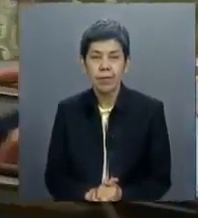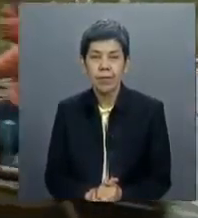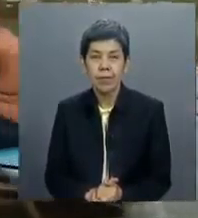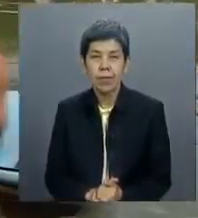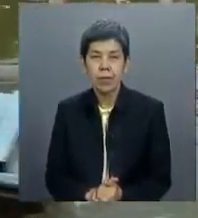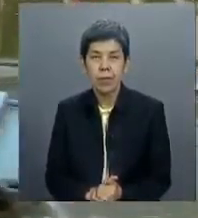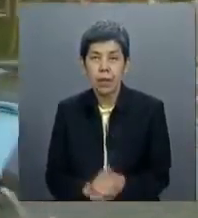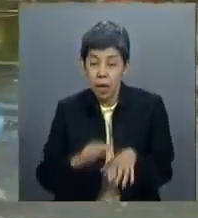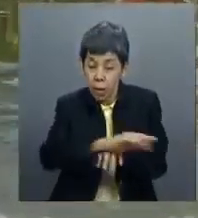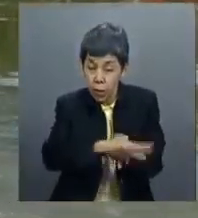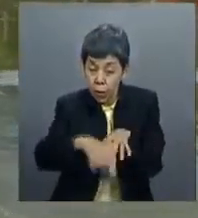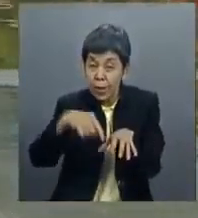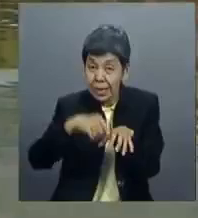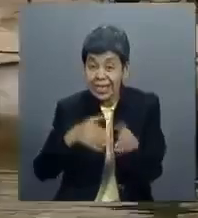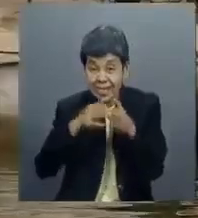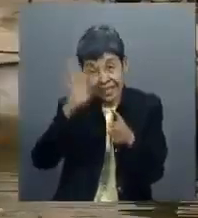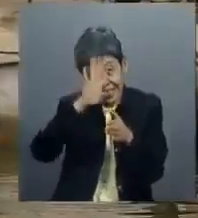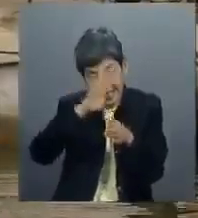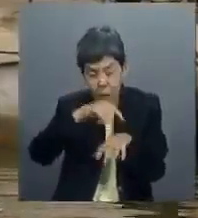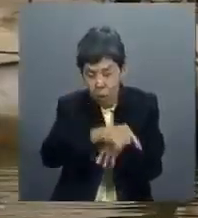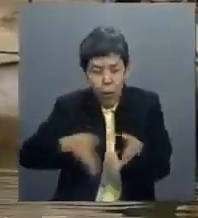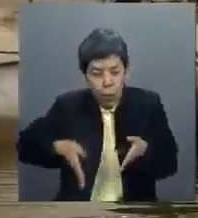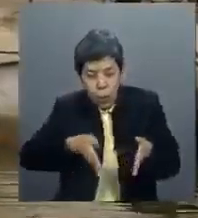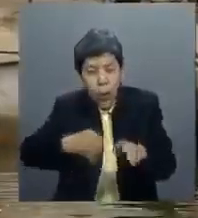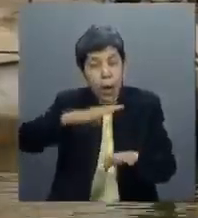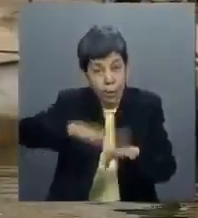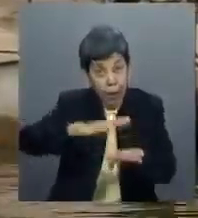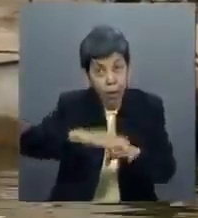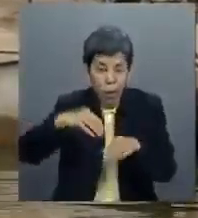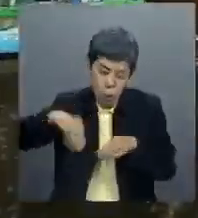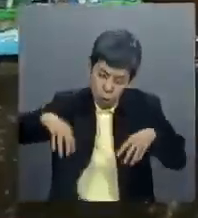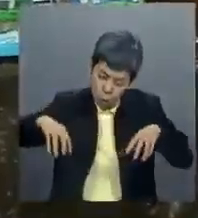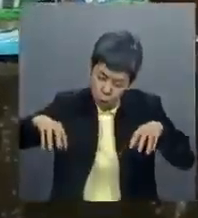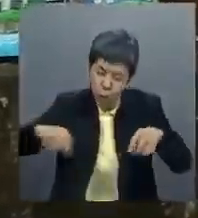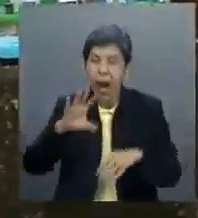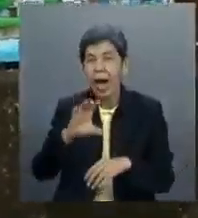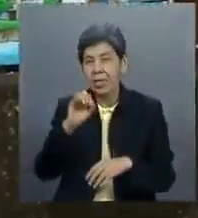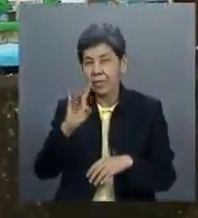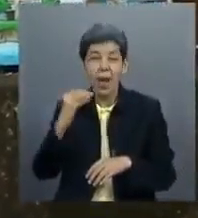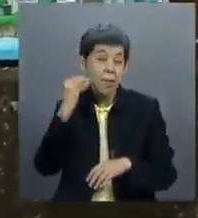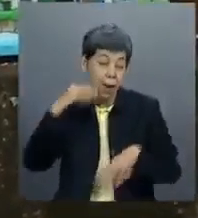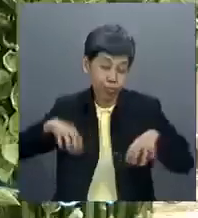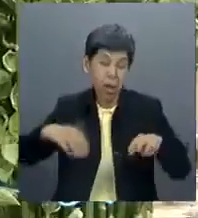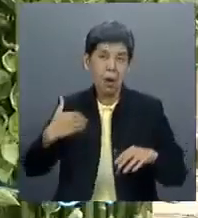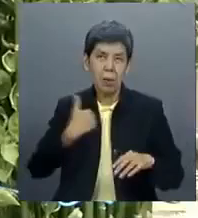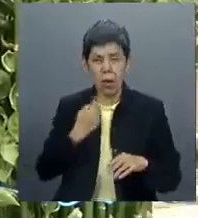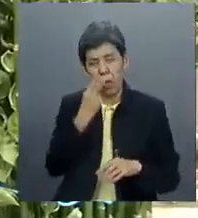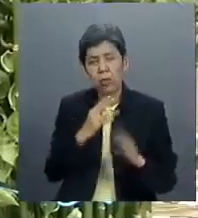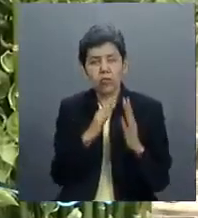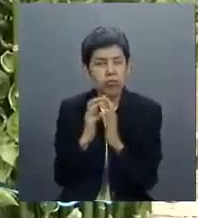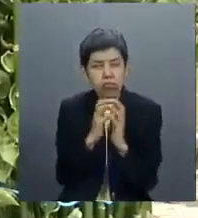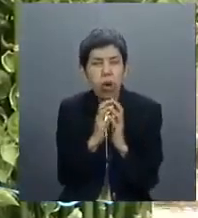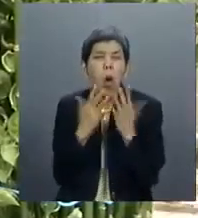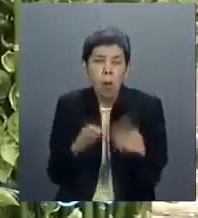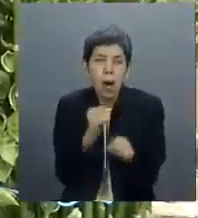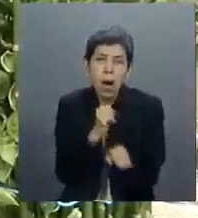้ชุมชนเกาะกลางเขตคลองเตยล้อมรอบด้วยคลองพระโขนงแต่มีผู้อาศัยถึง58หลังคาเรือนค่ะจึงมีสภาพเป็นชุมชนแออั